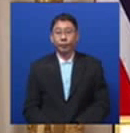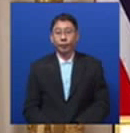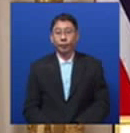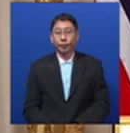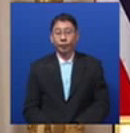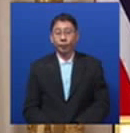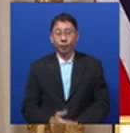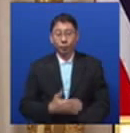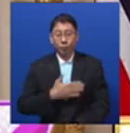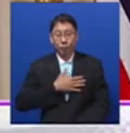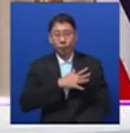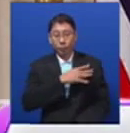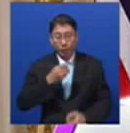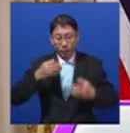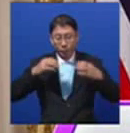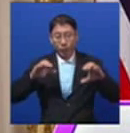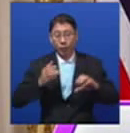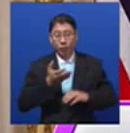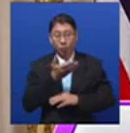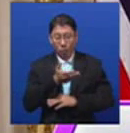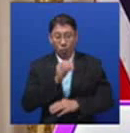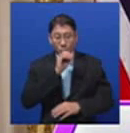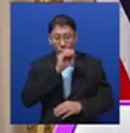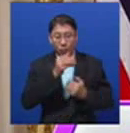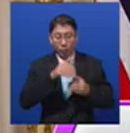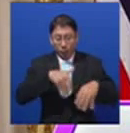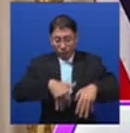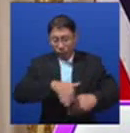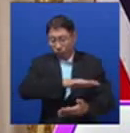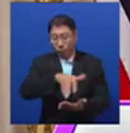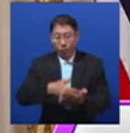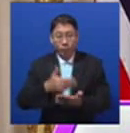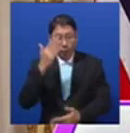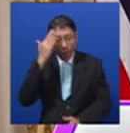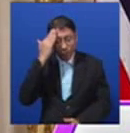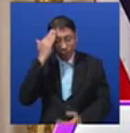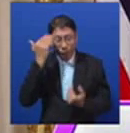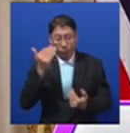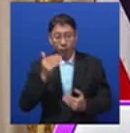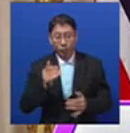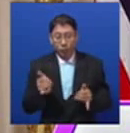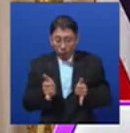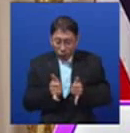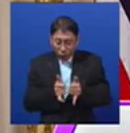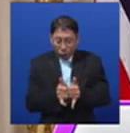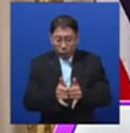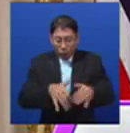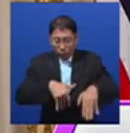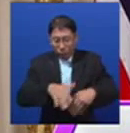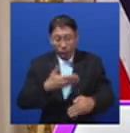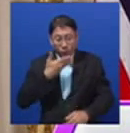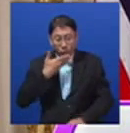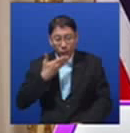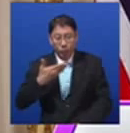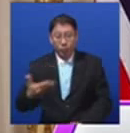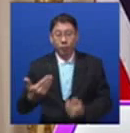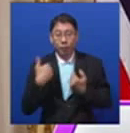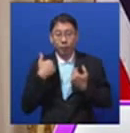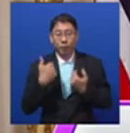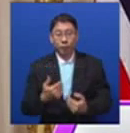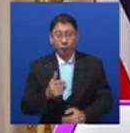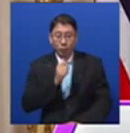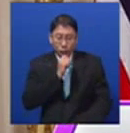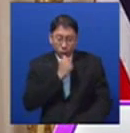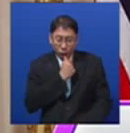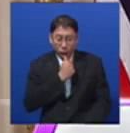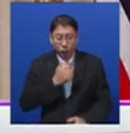ผมและรัฐบาลขอยืนยันให้ประชาชนทุกคนทราบว่าเราจะยืนอยู่เคียงข้างประชาชนเสมอไม่ว่าจะยามทุกข์ห